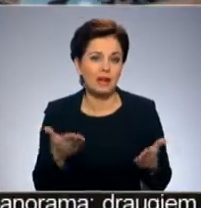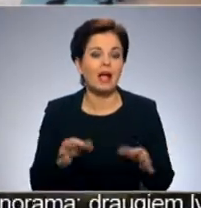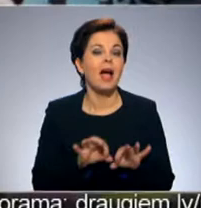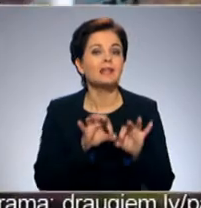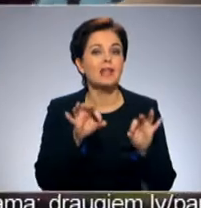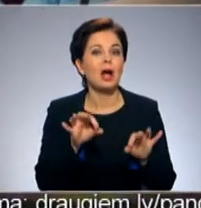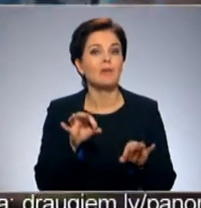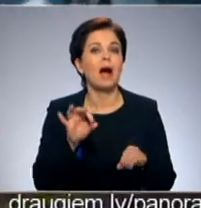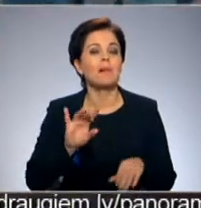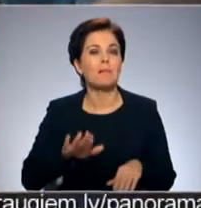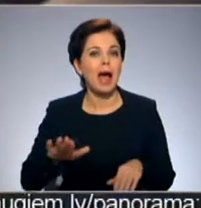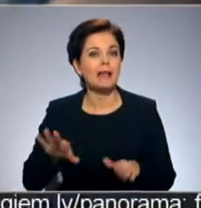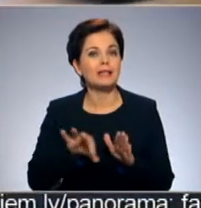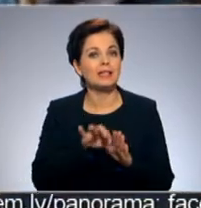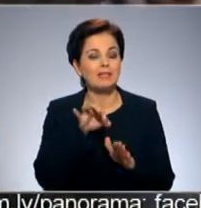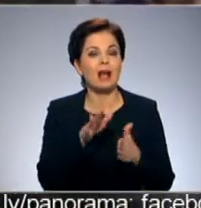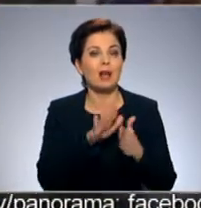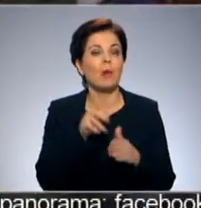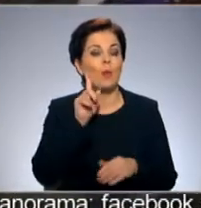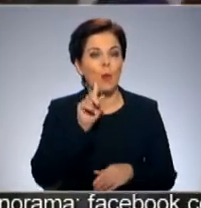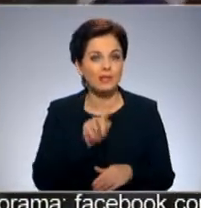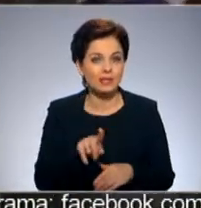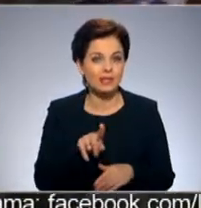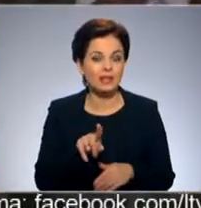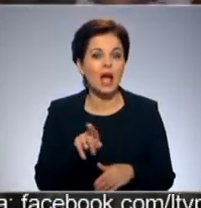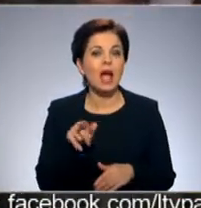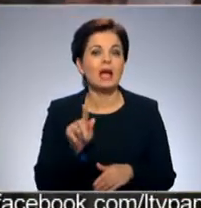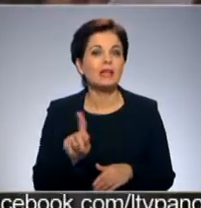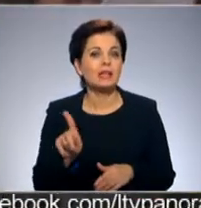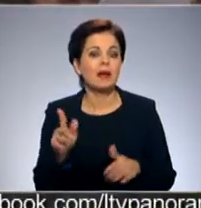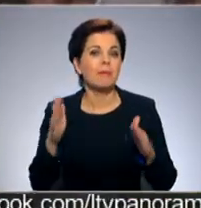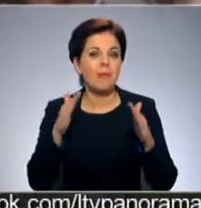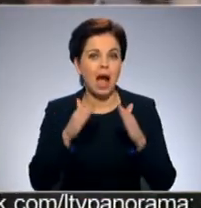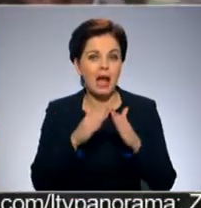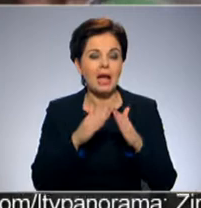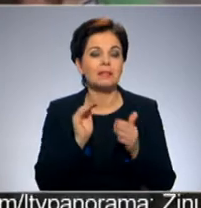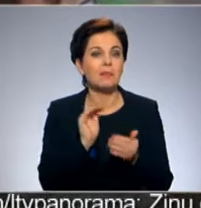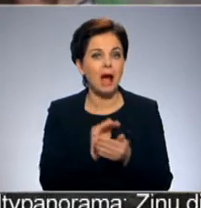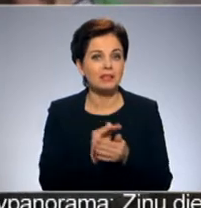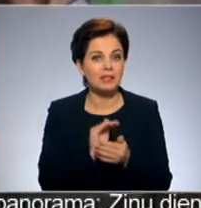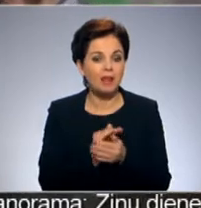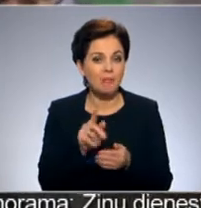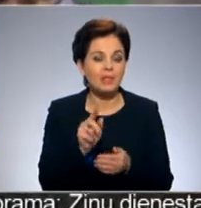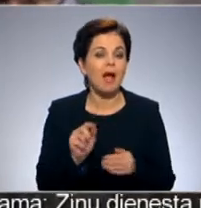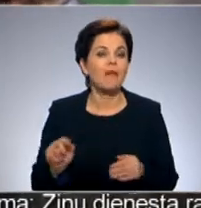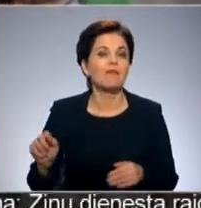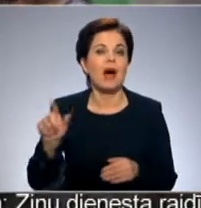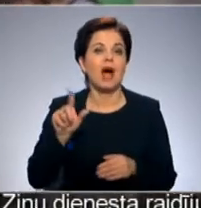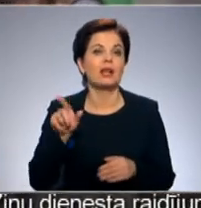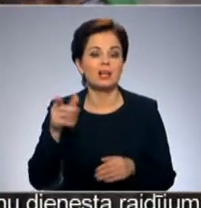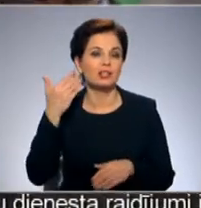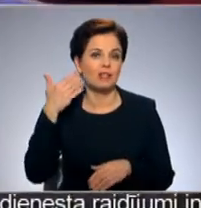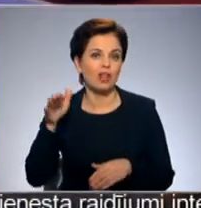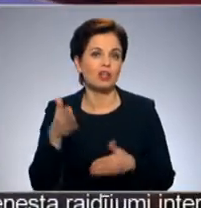bērni izvēlējās tās grāmatas, kur viņi zina, kuras viņiem ir mājās, ir kā zināmās, bet nu jau ar vien vairāk tās